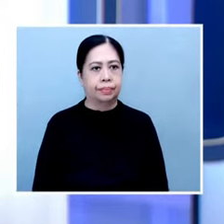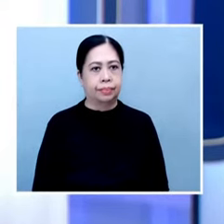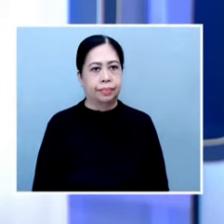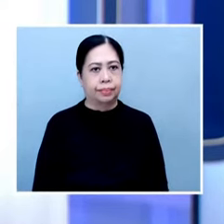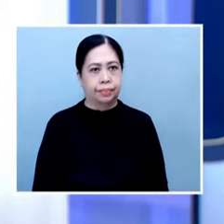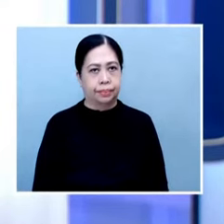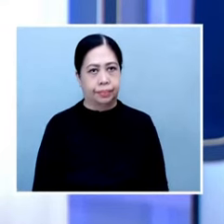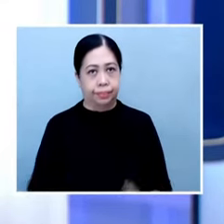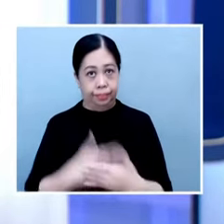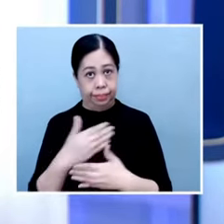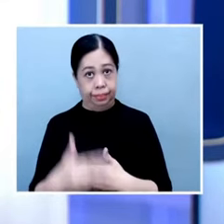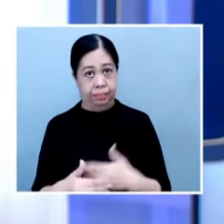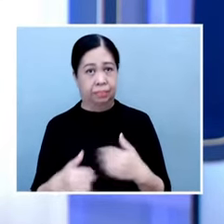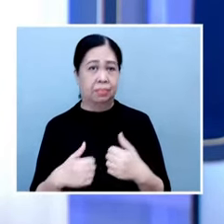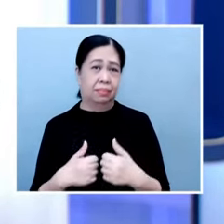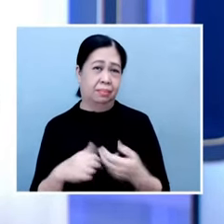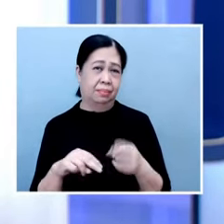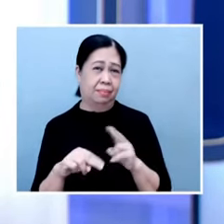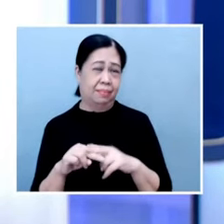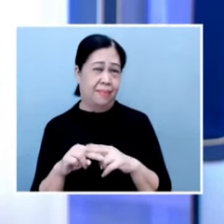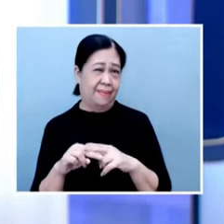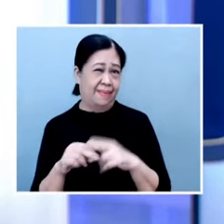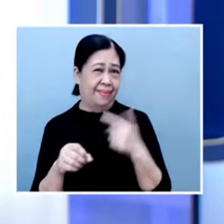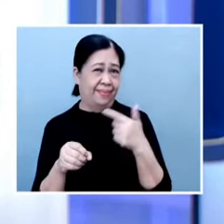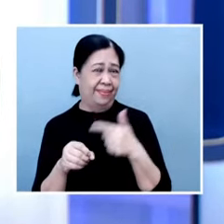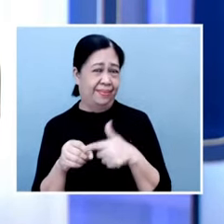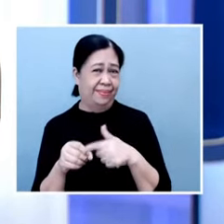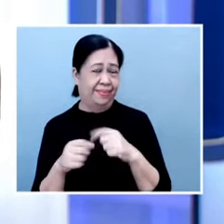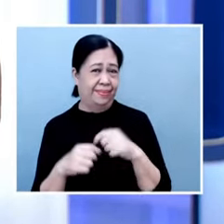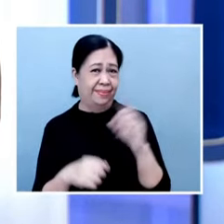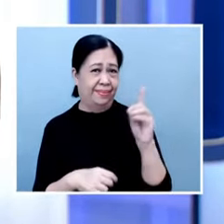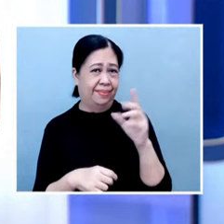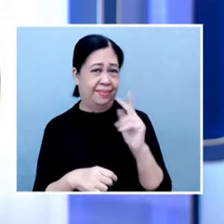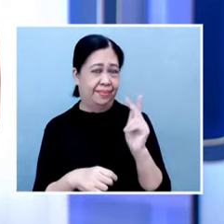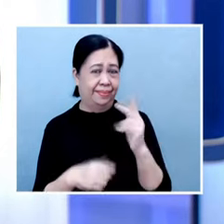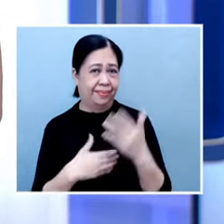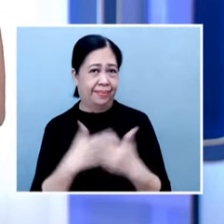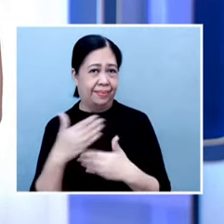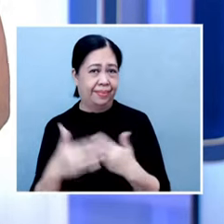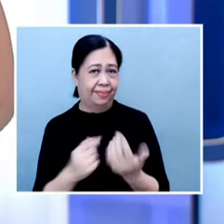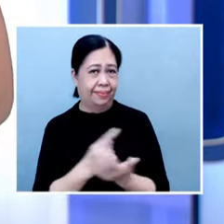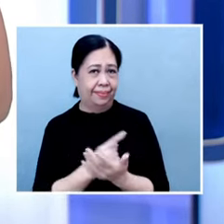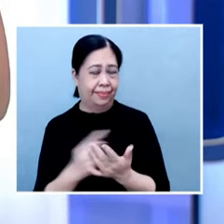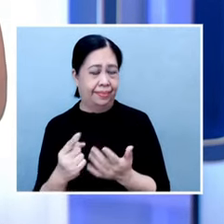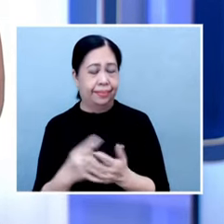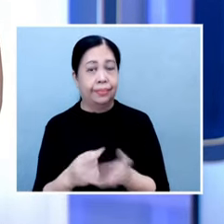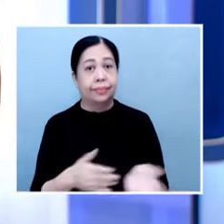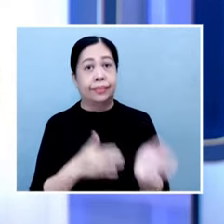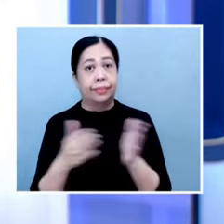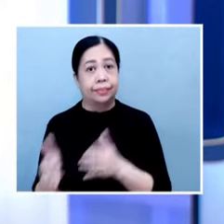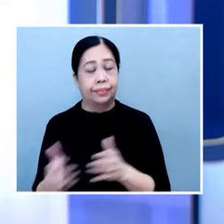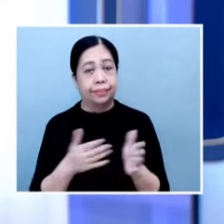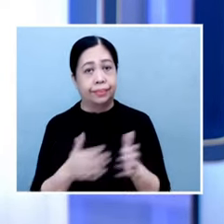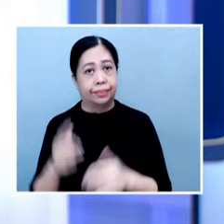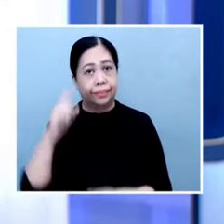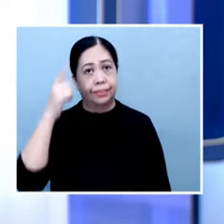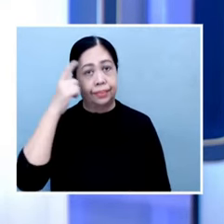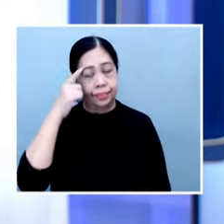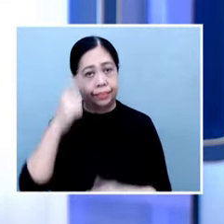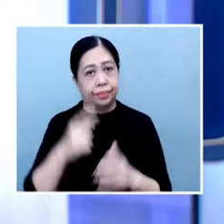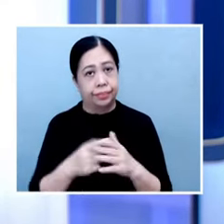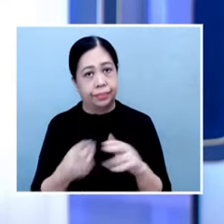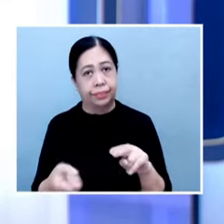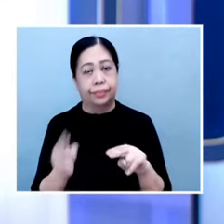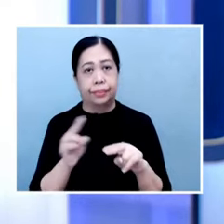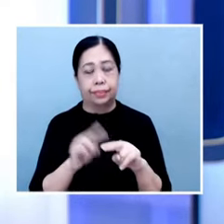May namumuro na namang dagdag presyo sa diesel at kerosene sa susunod na linggo. Samantala, plano po ng gobyerno na lakihan